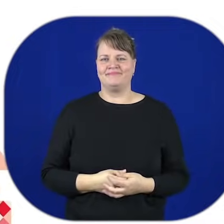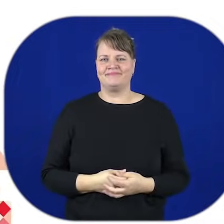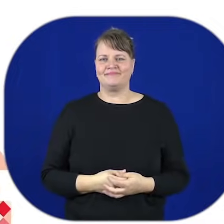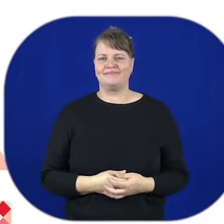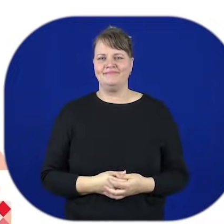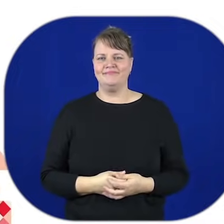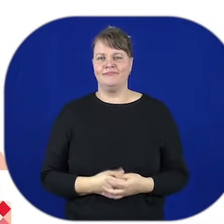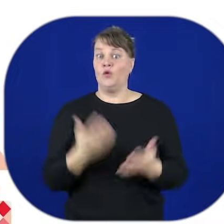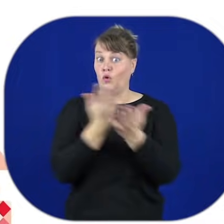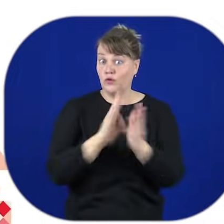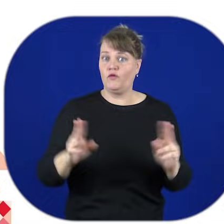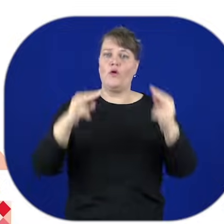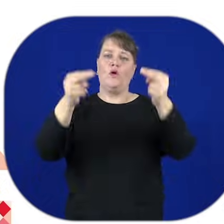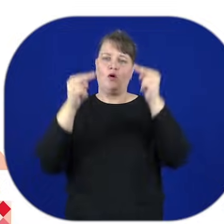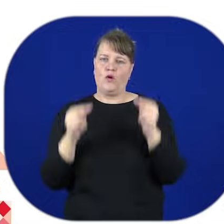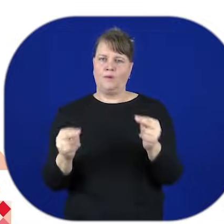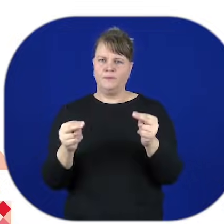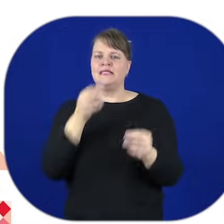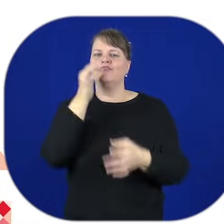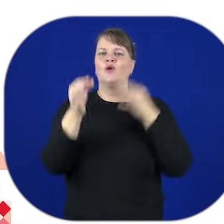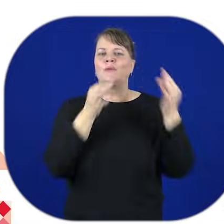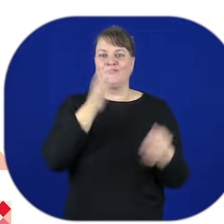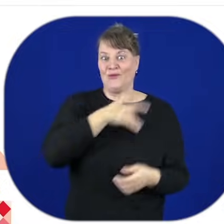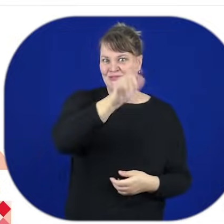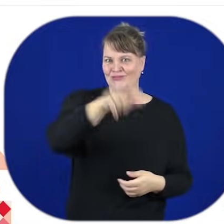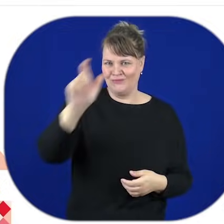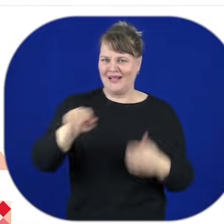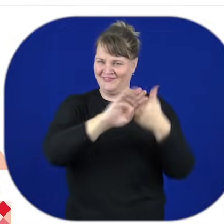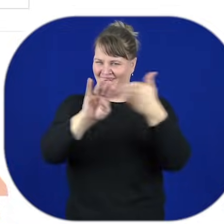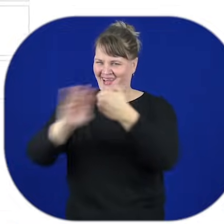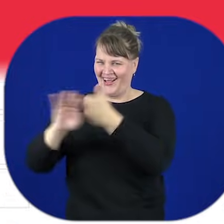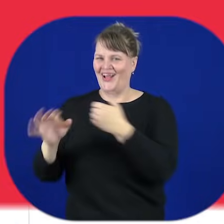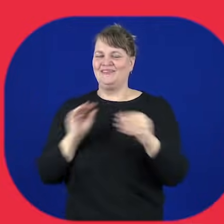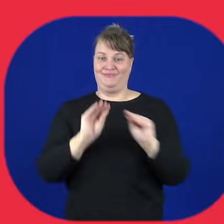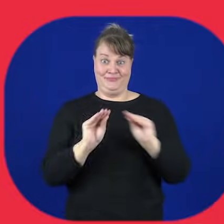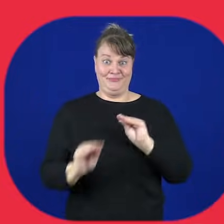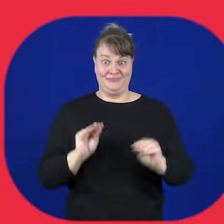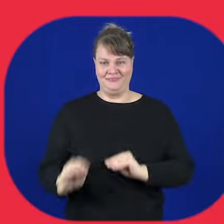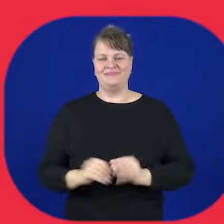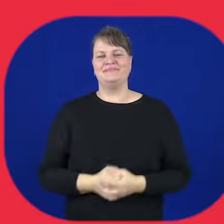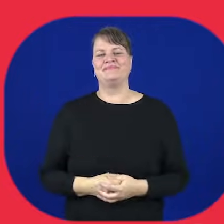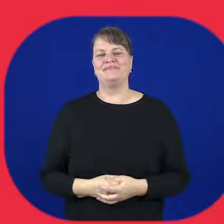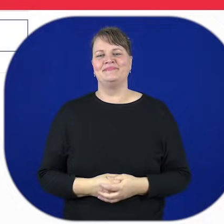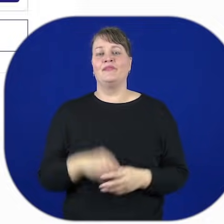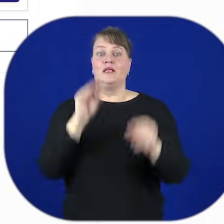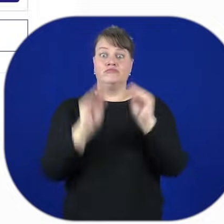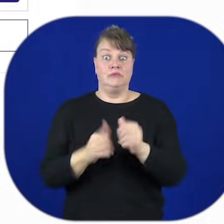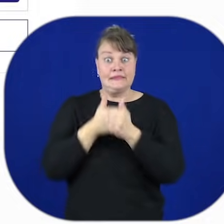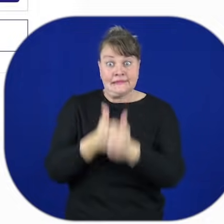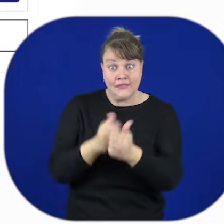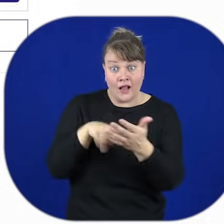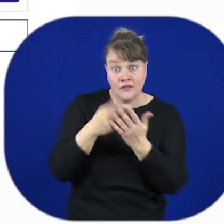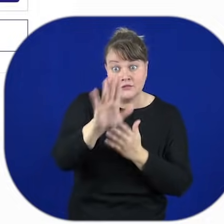hospodařících domácností. Každá osoba může být jen v jedné domácnosti. V následující části formuláře